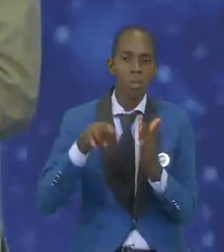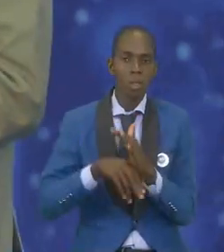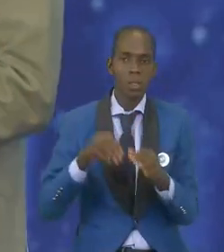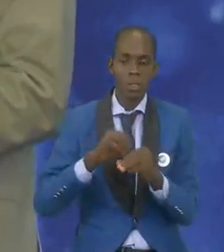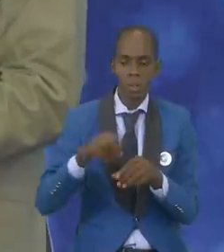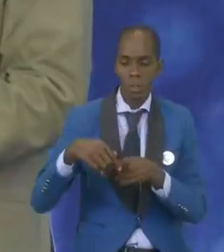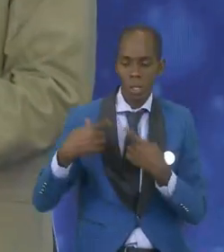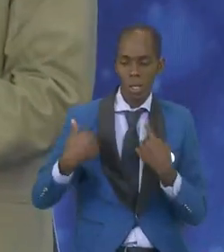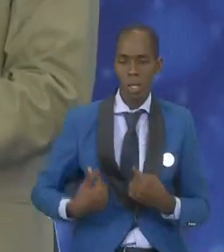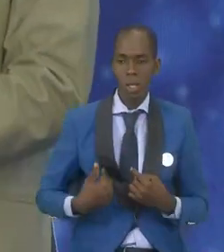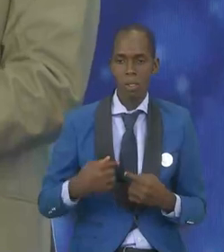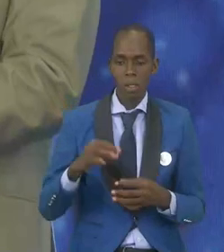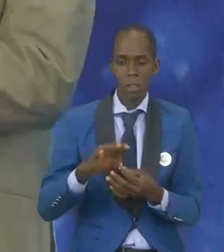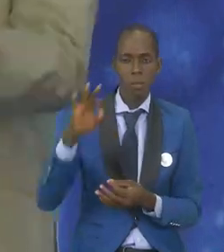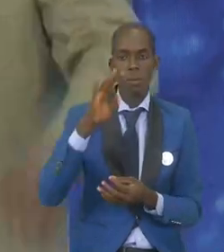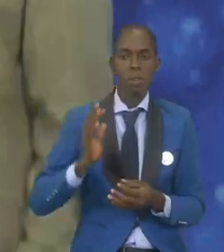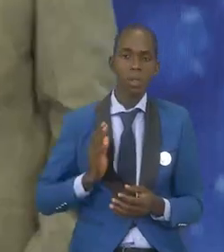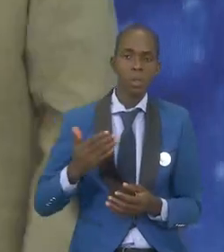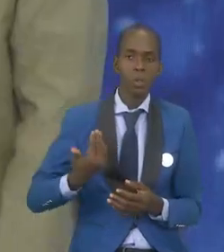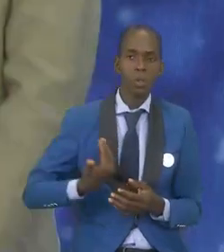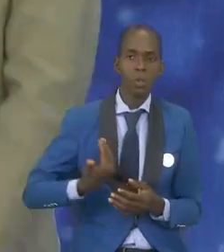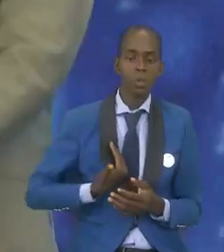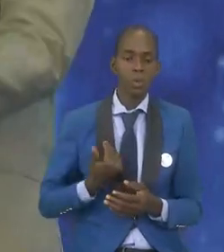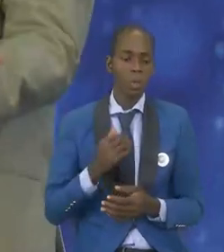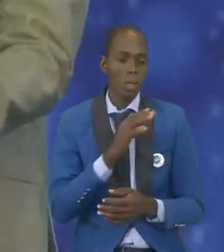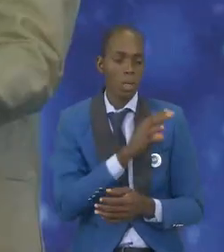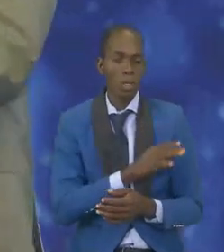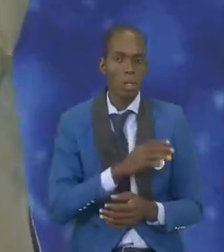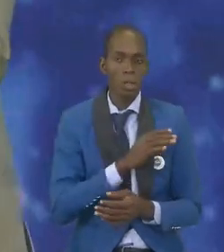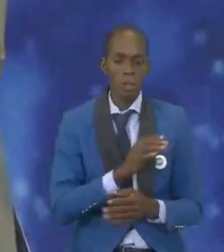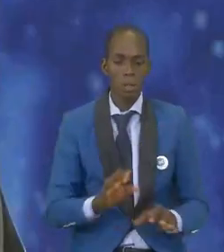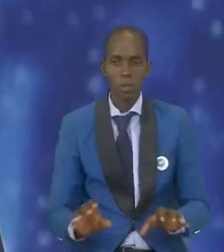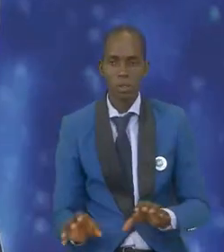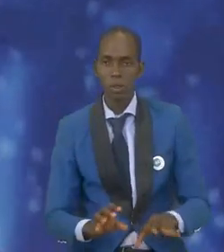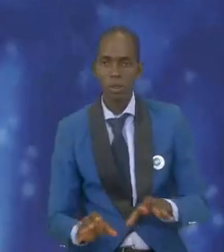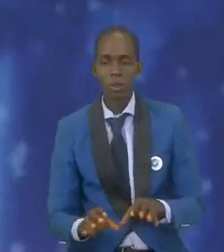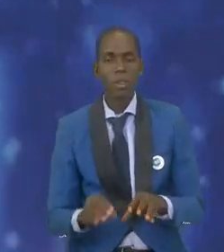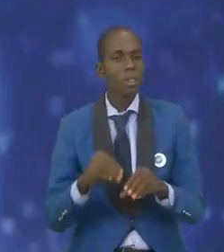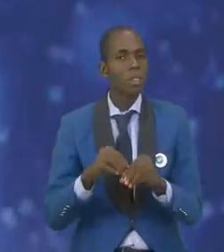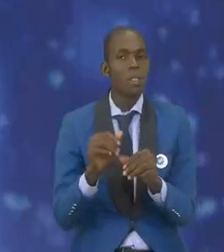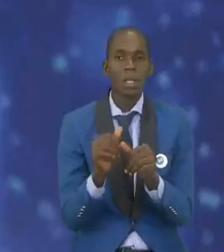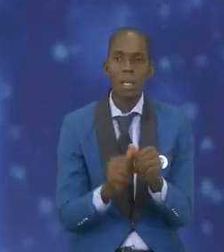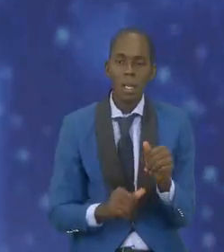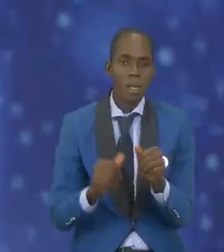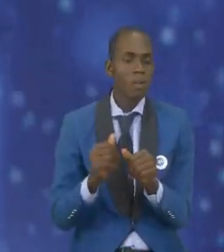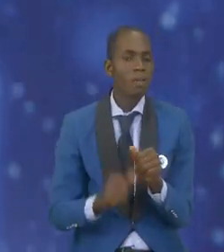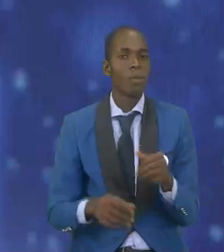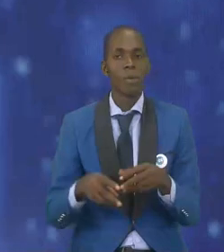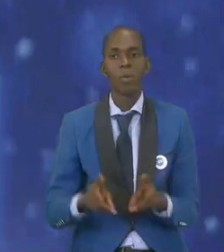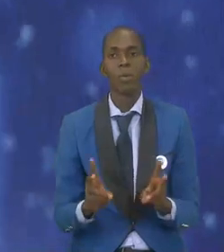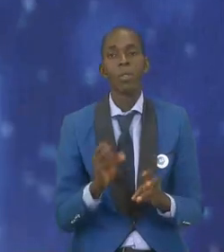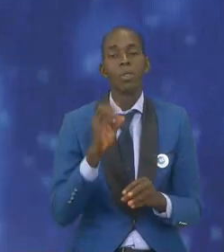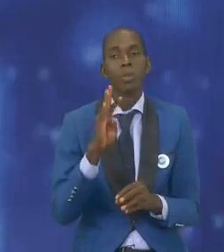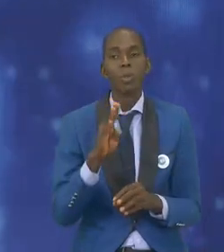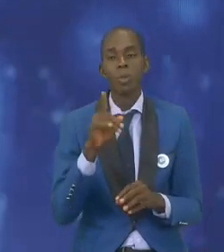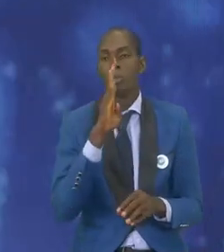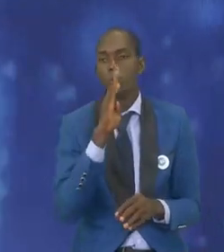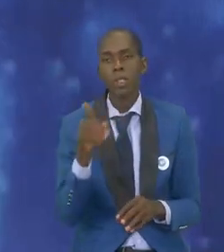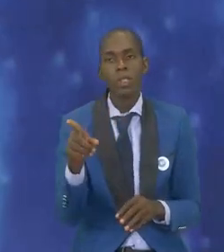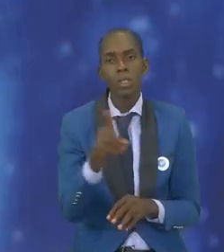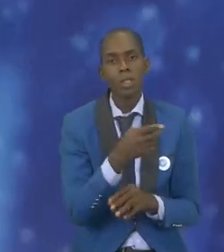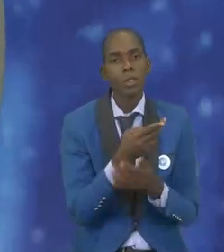sainteté dans le cœur la sainteté dans l'esprit la sainteté dans ton âme la sainteté dans ton caractère à Saint-Étienne dans tes actions